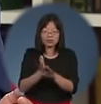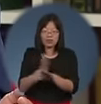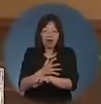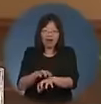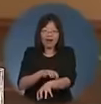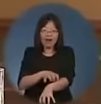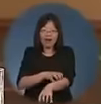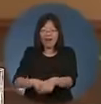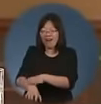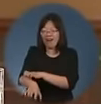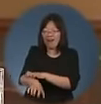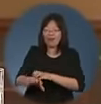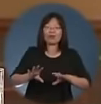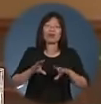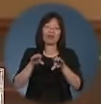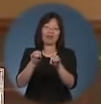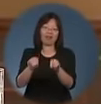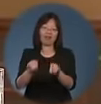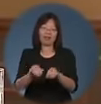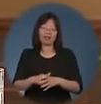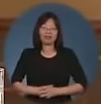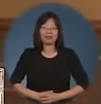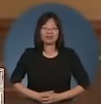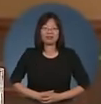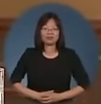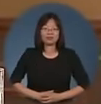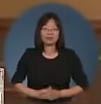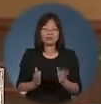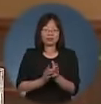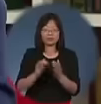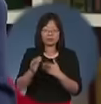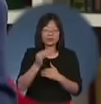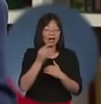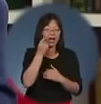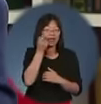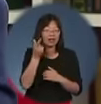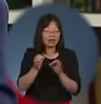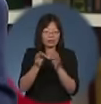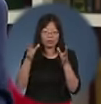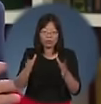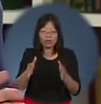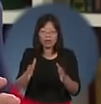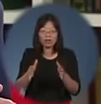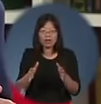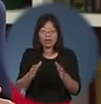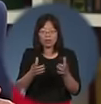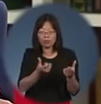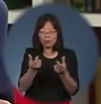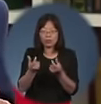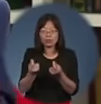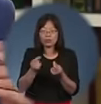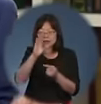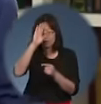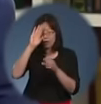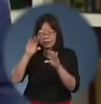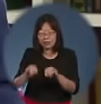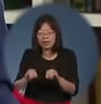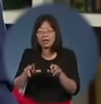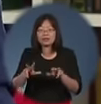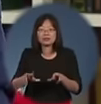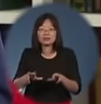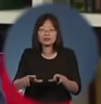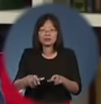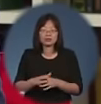거 참 예 알겠습니다 그러고 나서 한 달 내로 그 전부 나서 버렸어요 그 지금